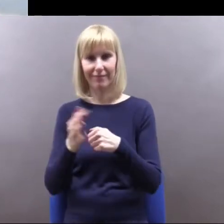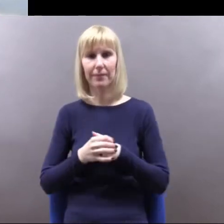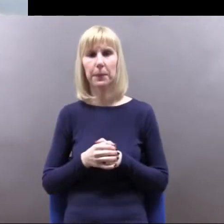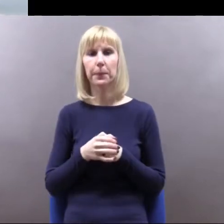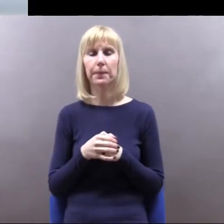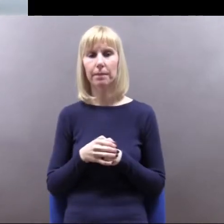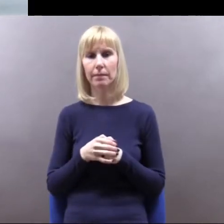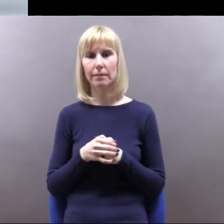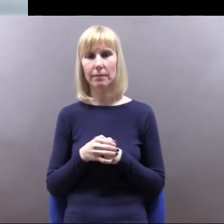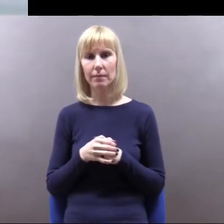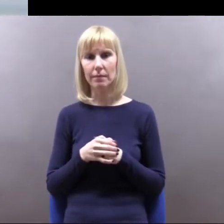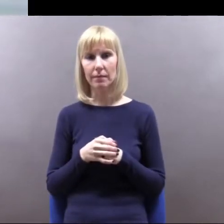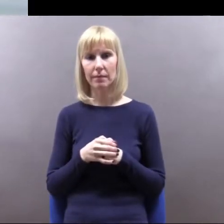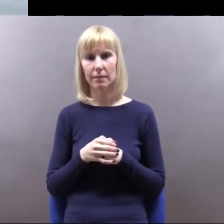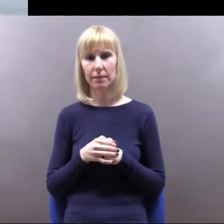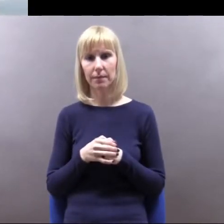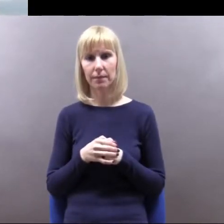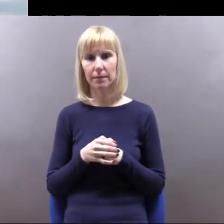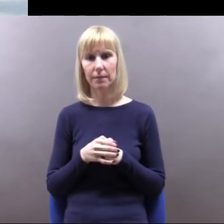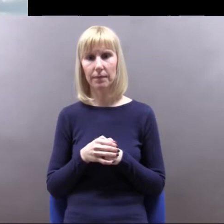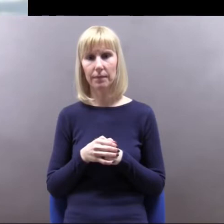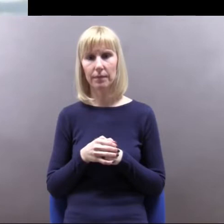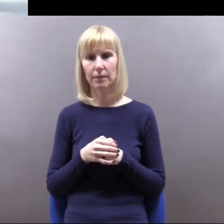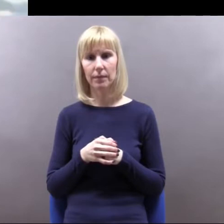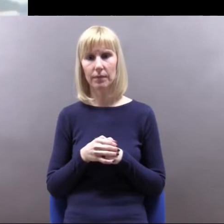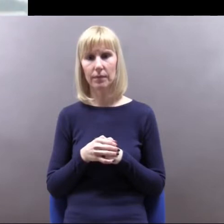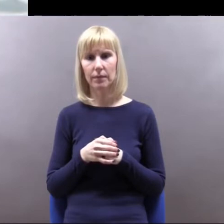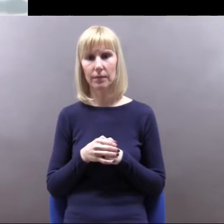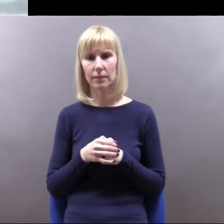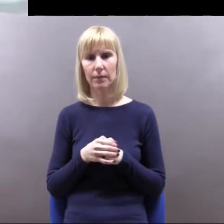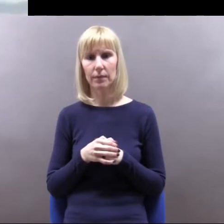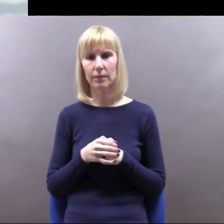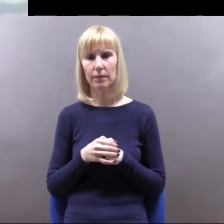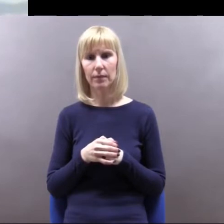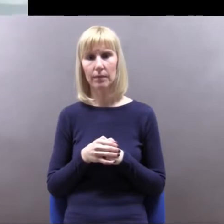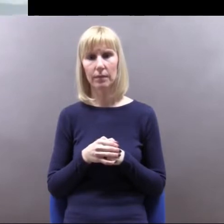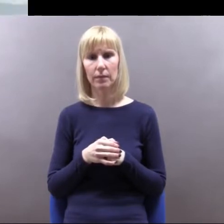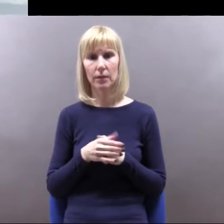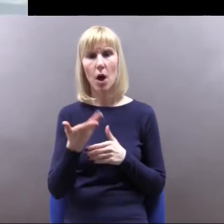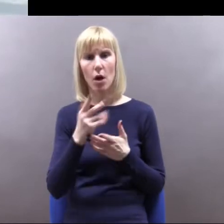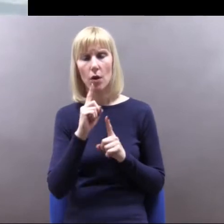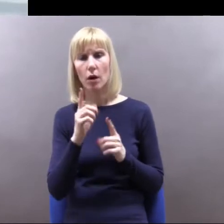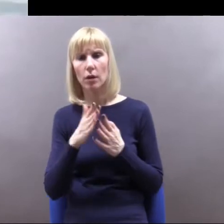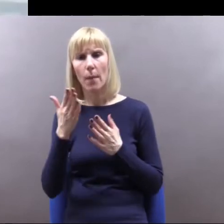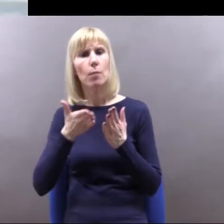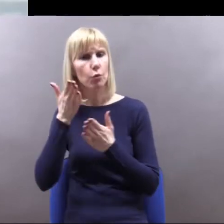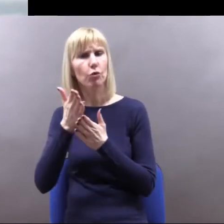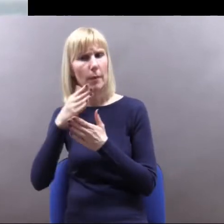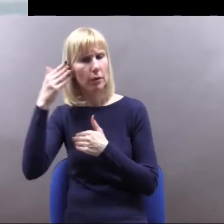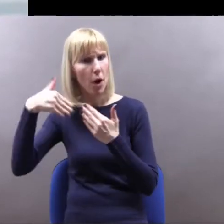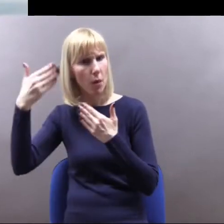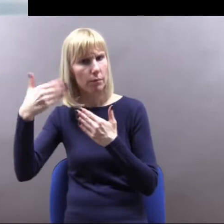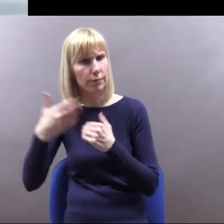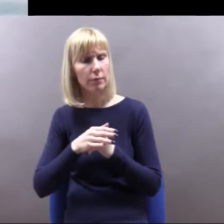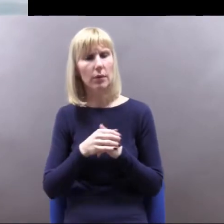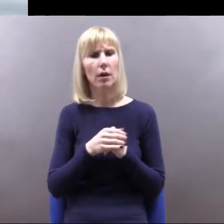się zgodzić. Z tym się zgadzam. Dobrze. Tu będę teraz, ja już wiem, o czym ty potem będziesz mówił, więc trochę pewnie w kontrze